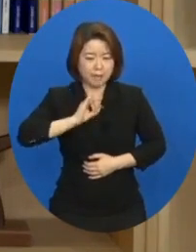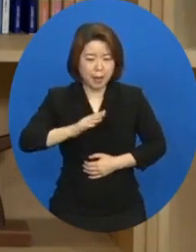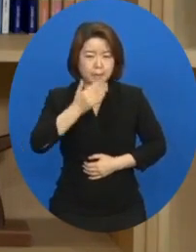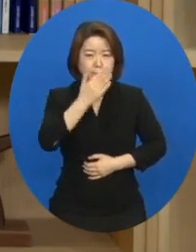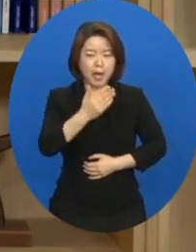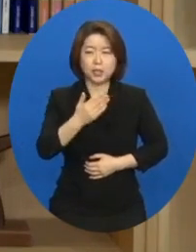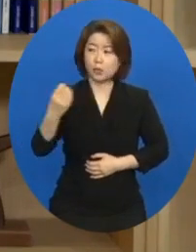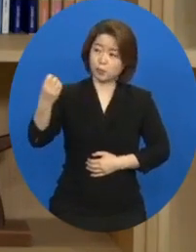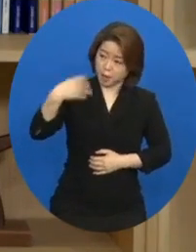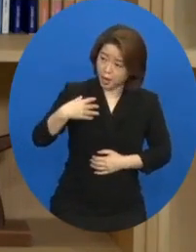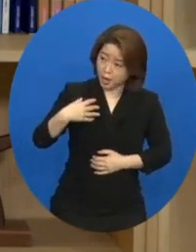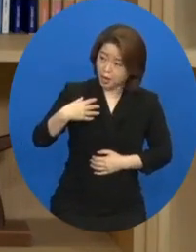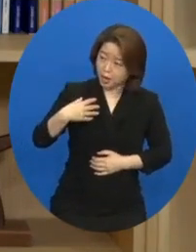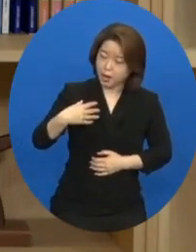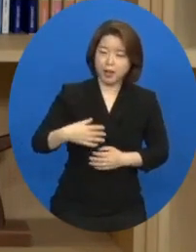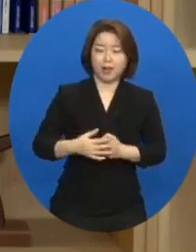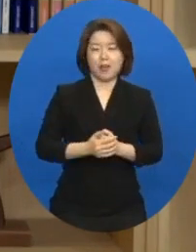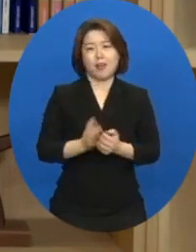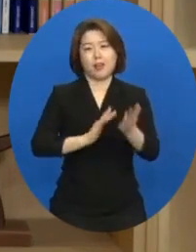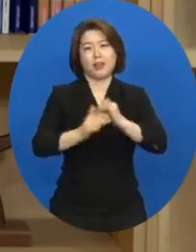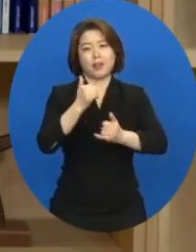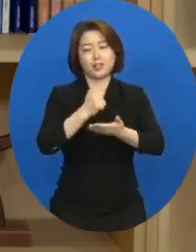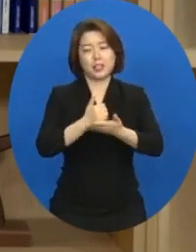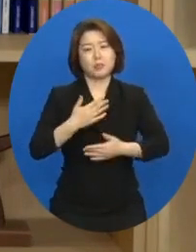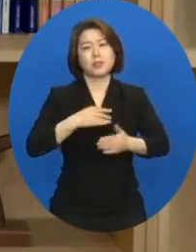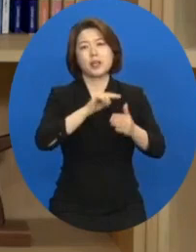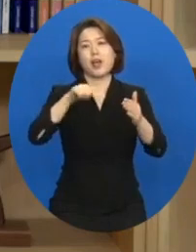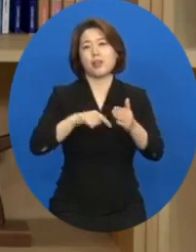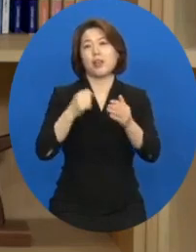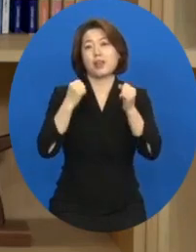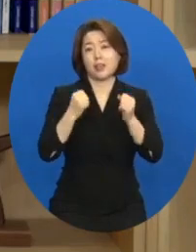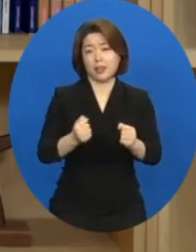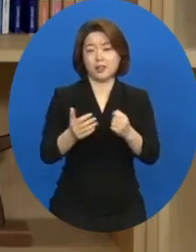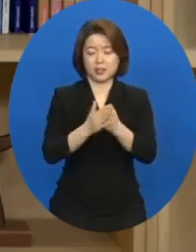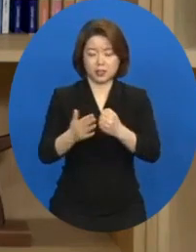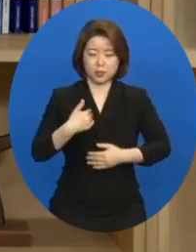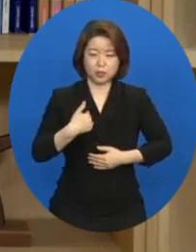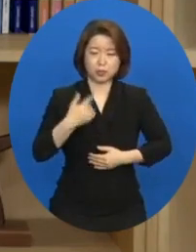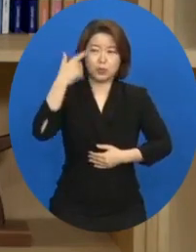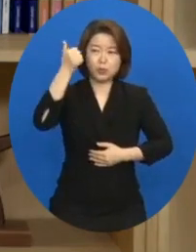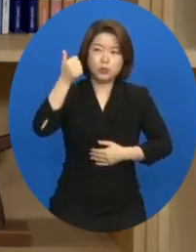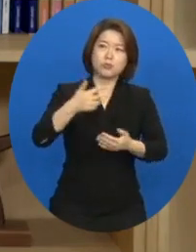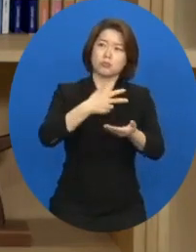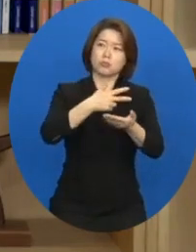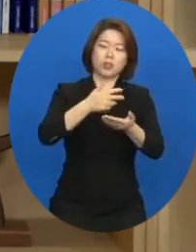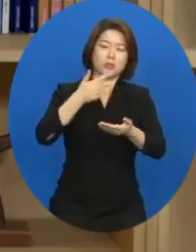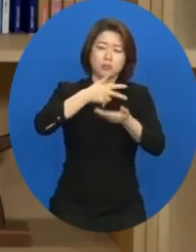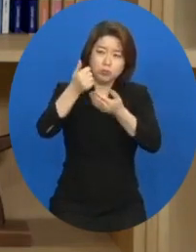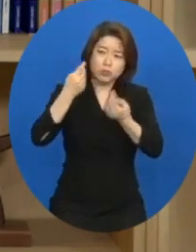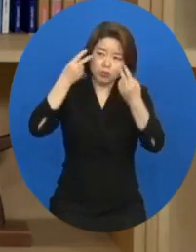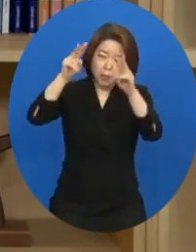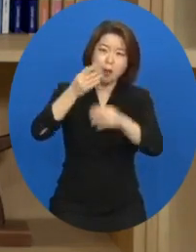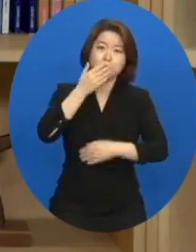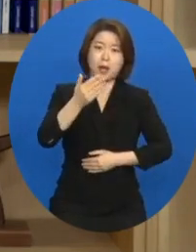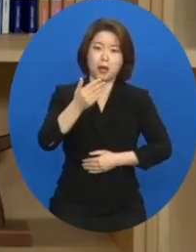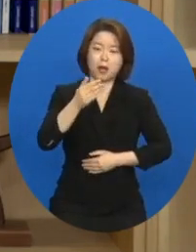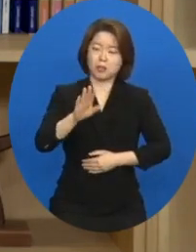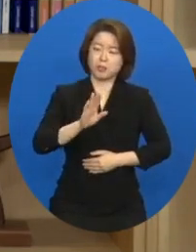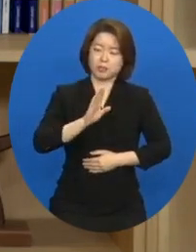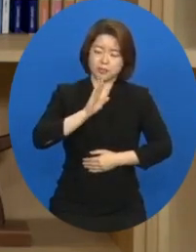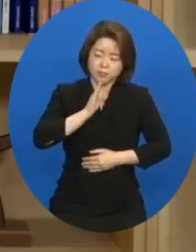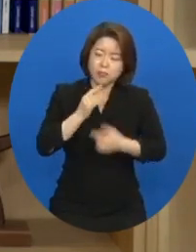겁니까 예수님께서 제 안에 계시니 저도 주님을 바라보려고 하는거 큰 지극히 당연한 일